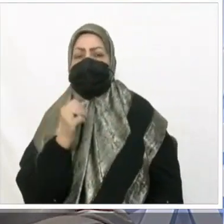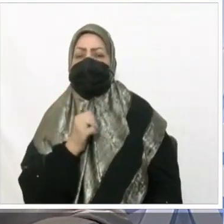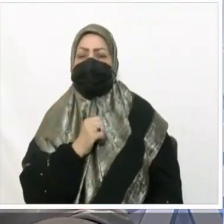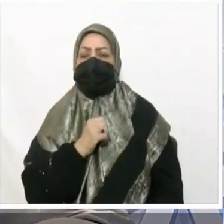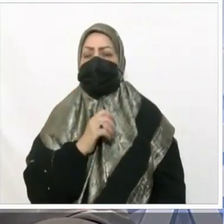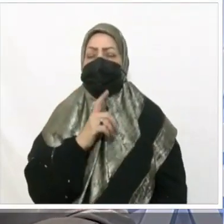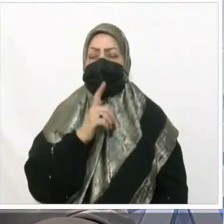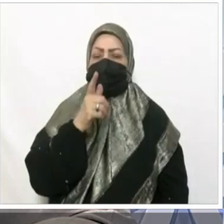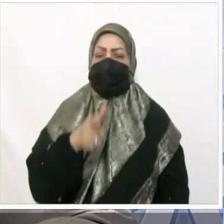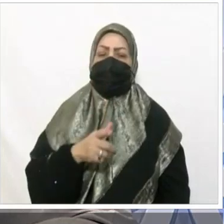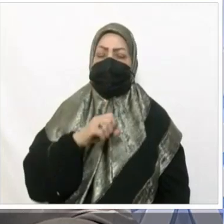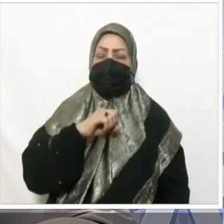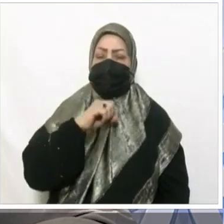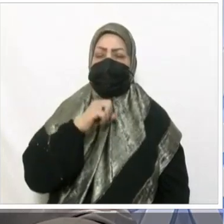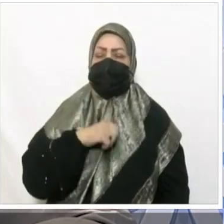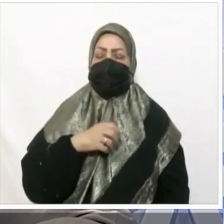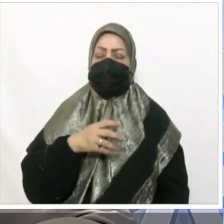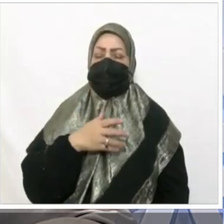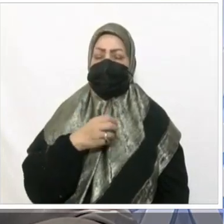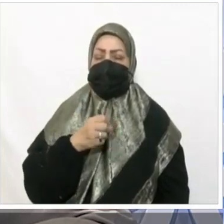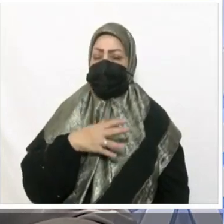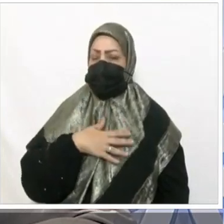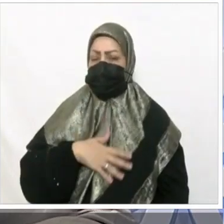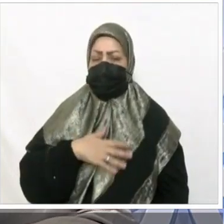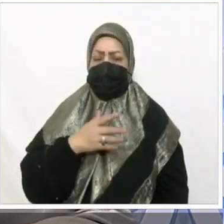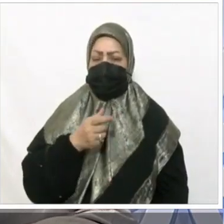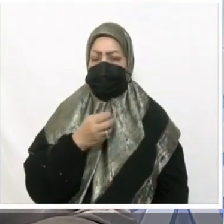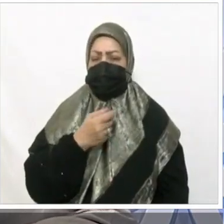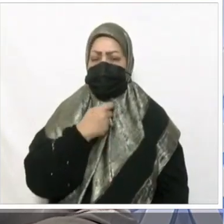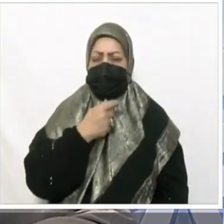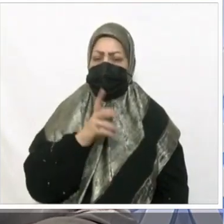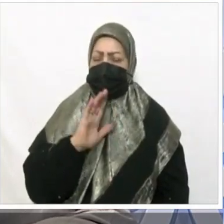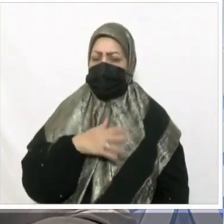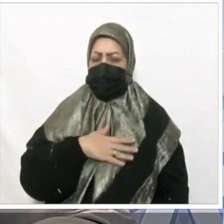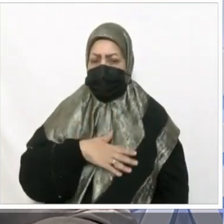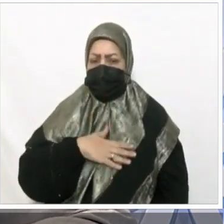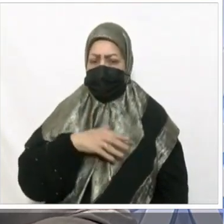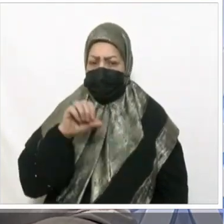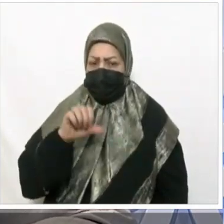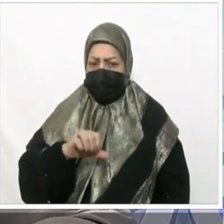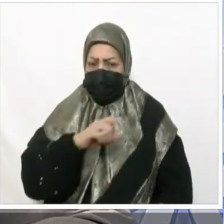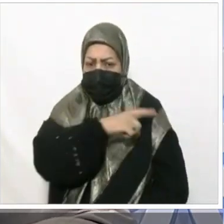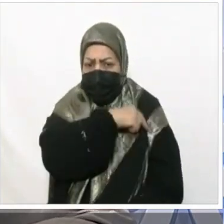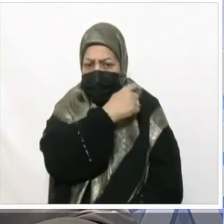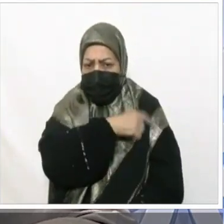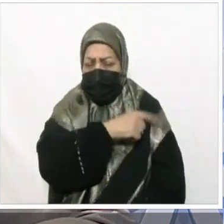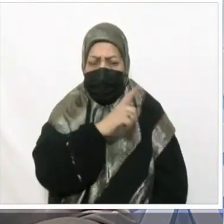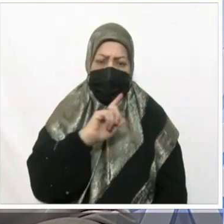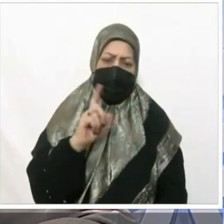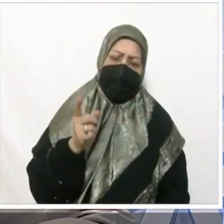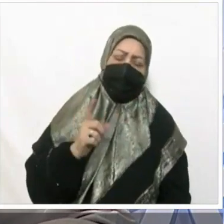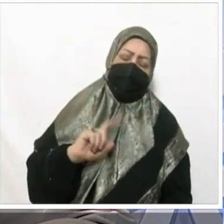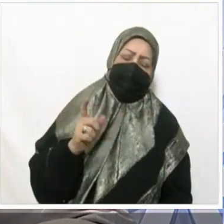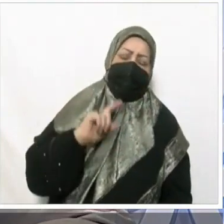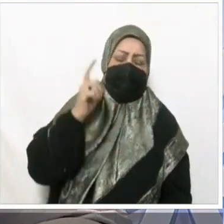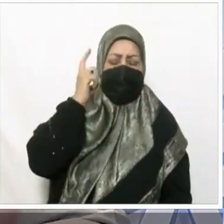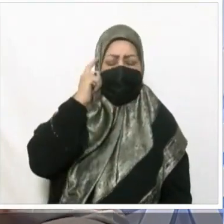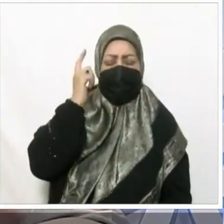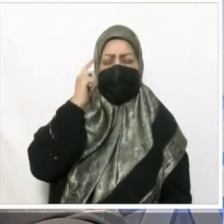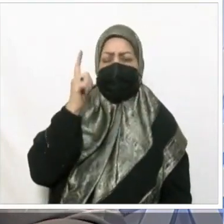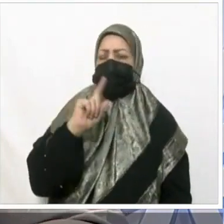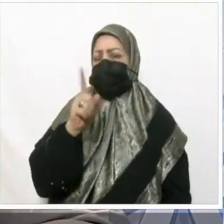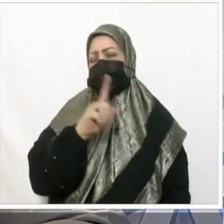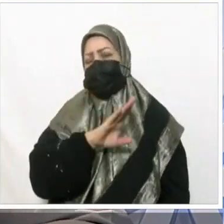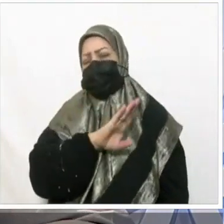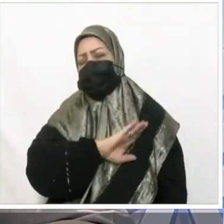حتى لأحد أن يناقشه وأن يحكم، هذا للأسف من الجهل المبين ومن الضلال. وللأسف هذا ما